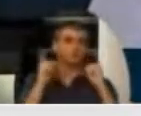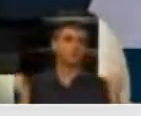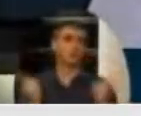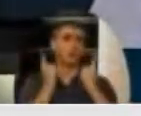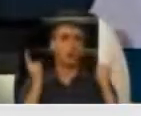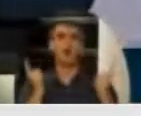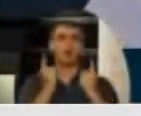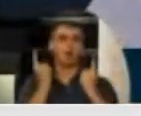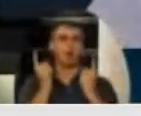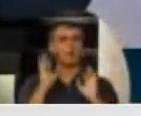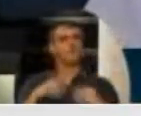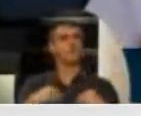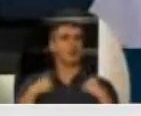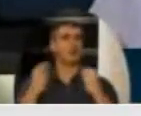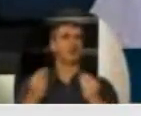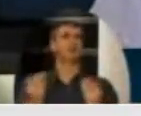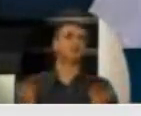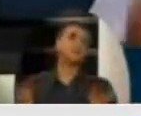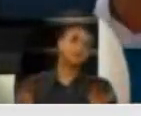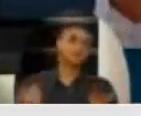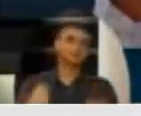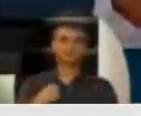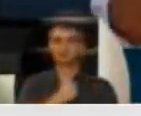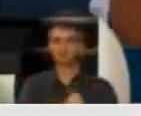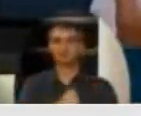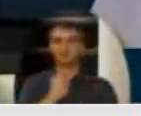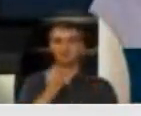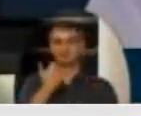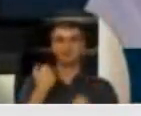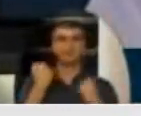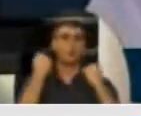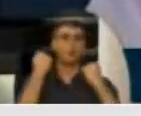לחגוג ולתת, אני מצטער, קצת כוח